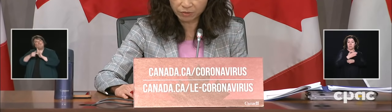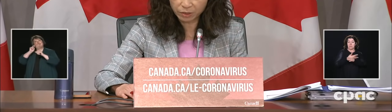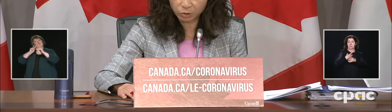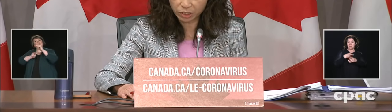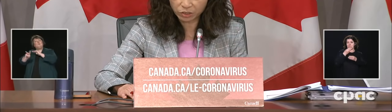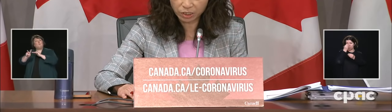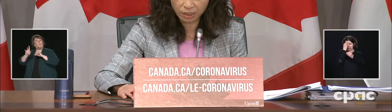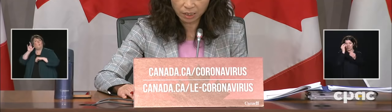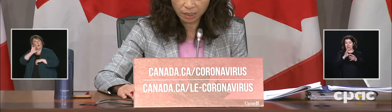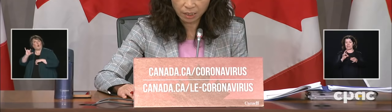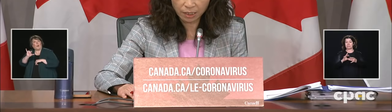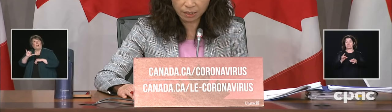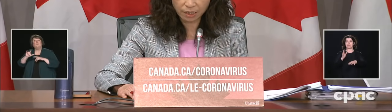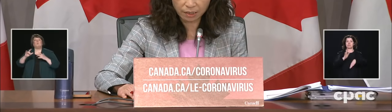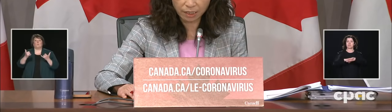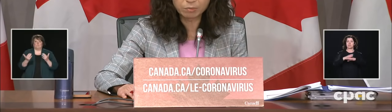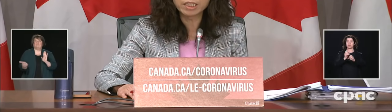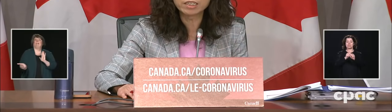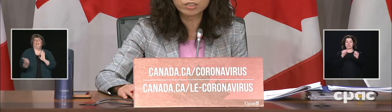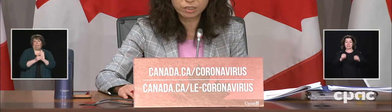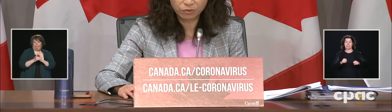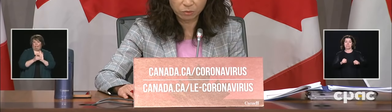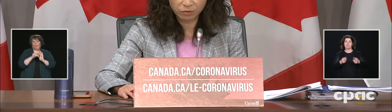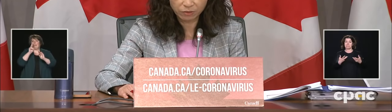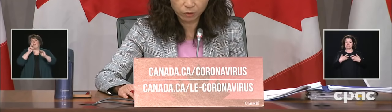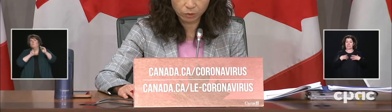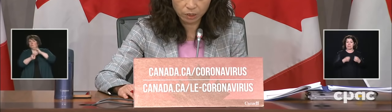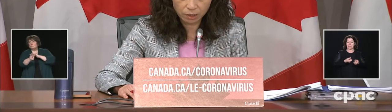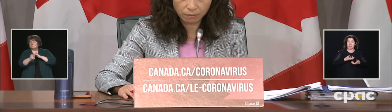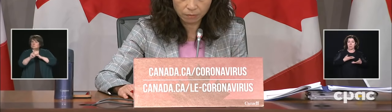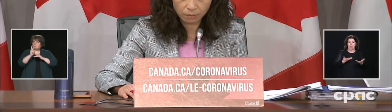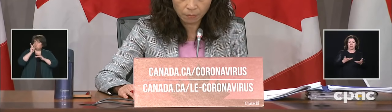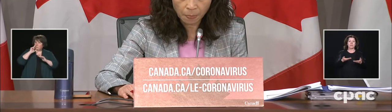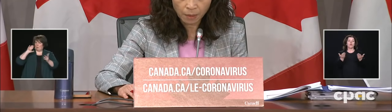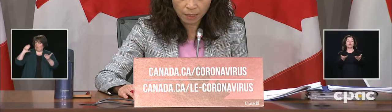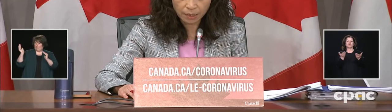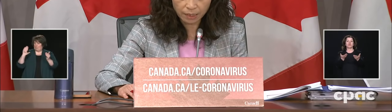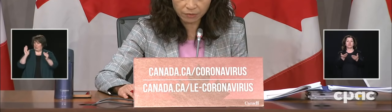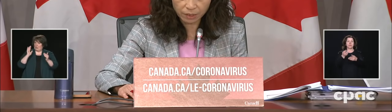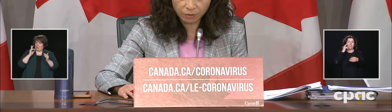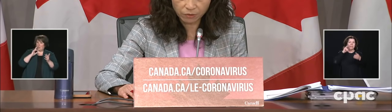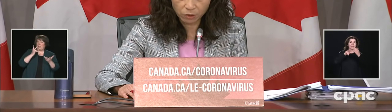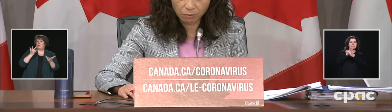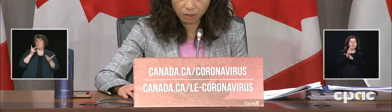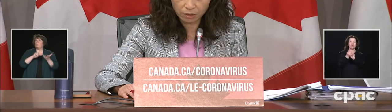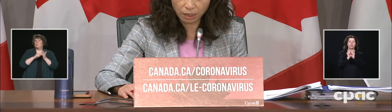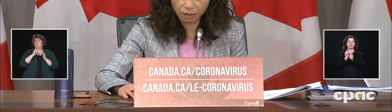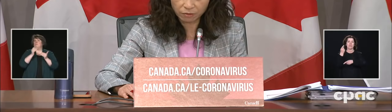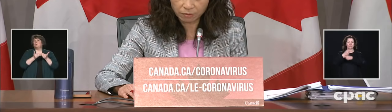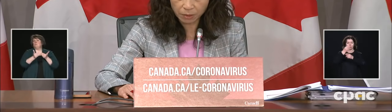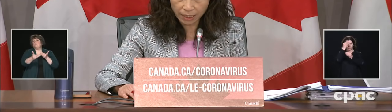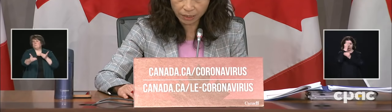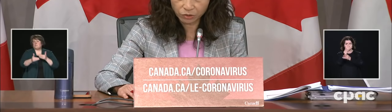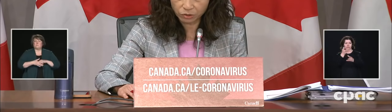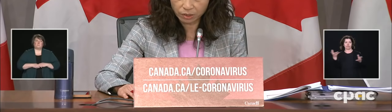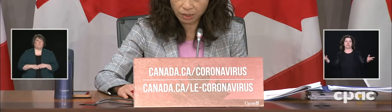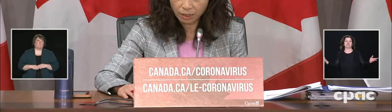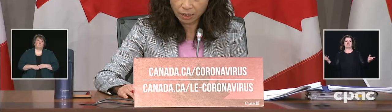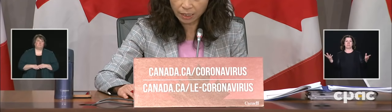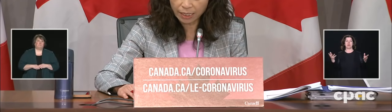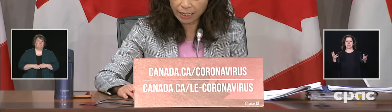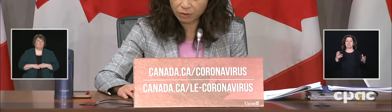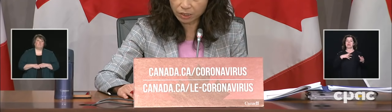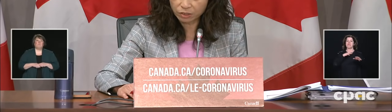on our previous projections and discuss the implications for moving forward. As I have said before, models are planning